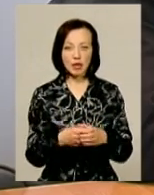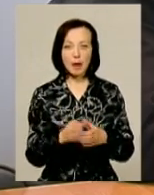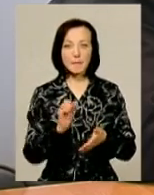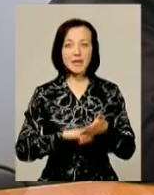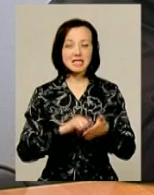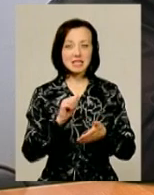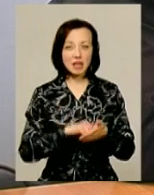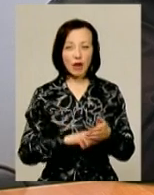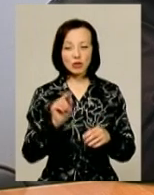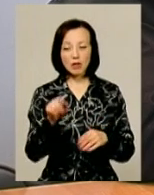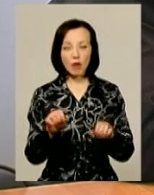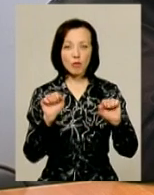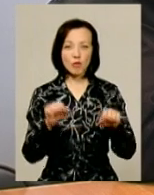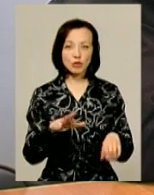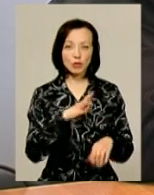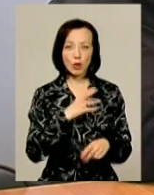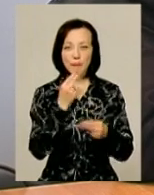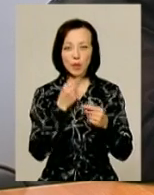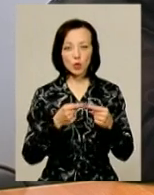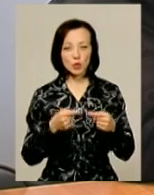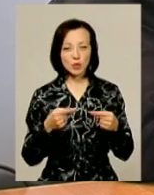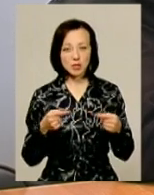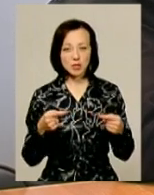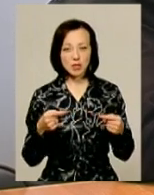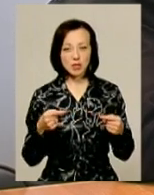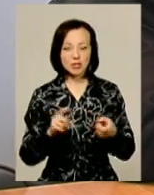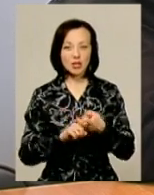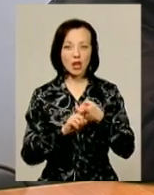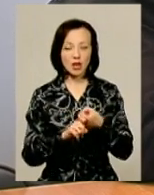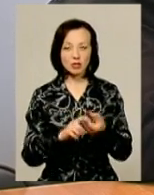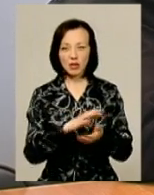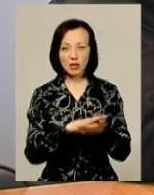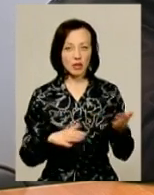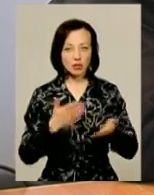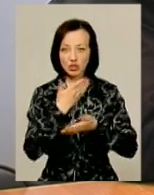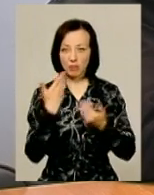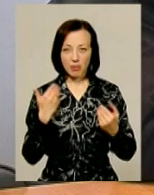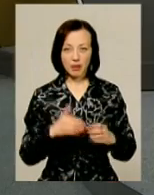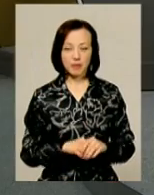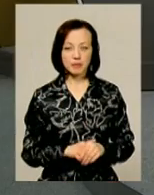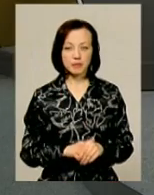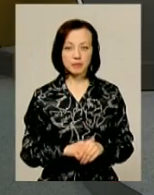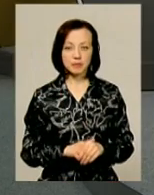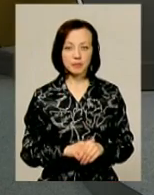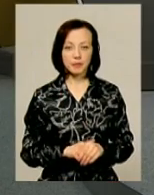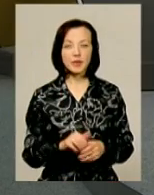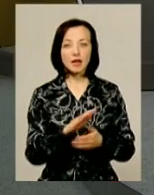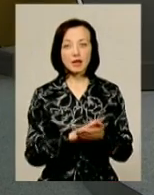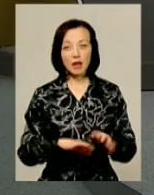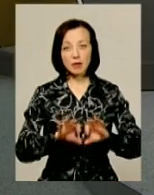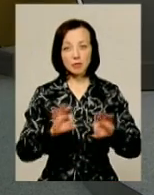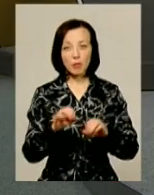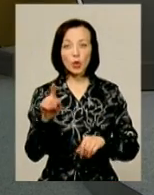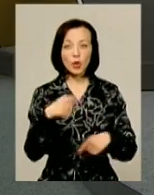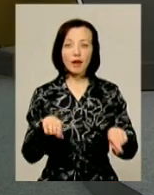значить, що там може бути продукція, значить, заражена і так далі, немає. Далі йтиме мова